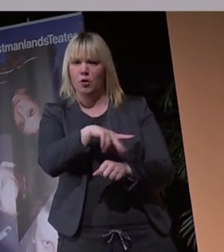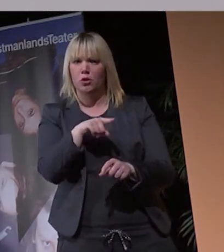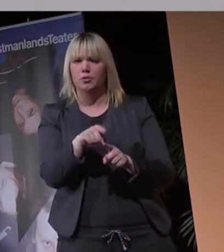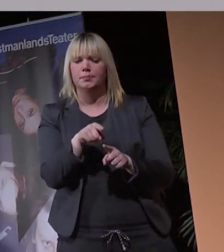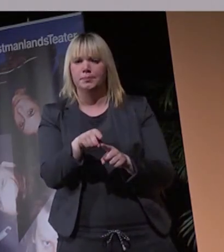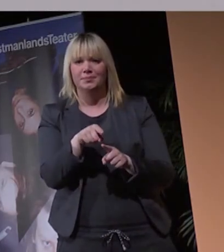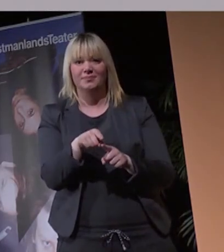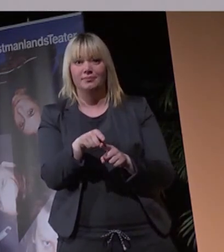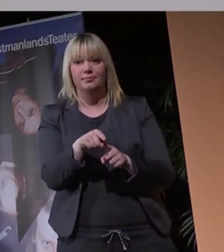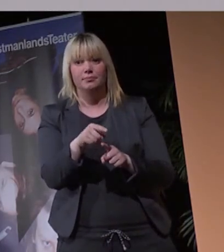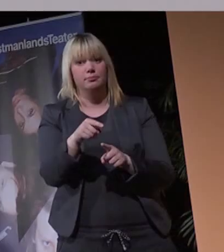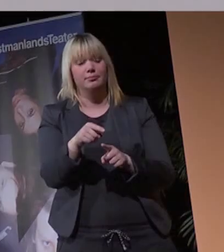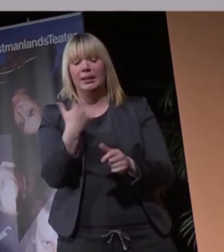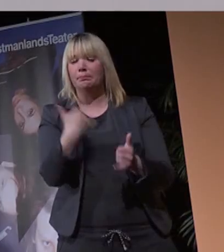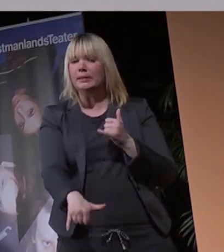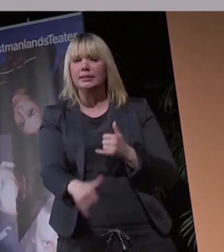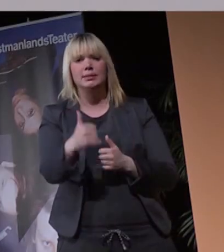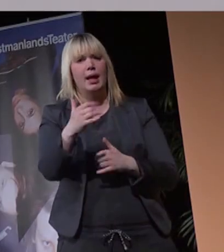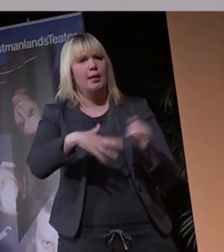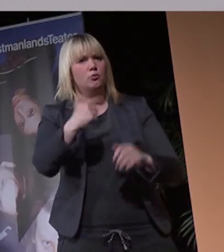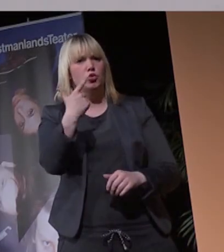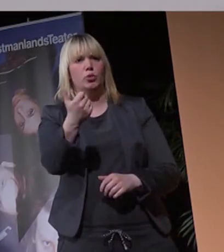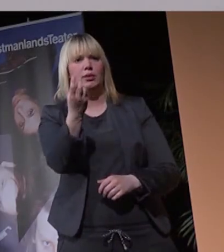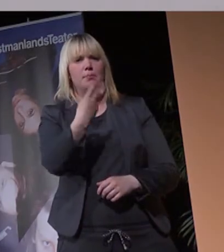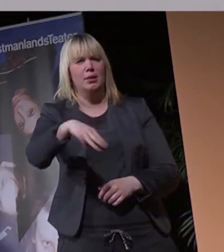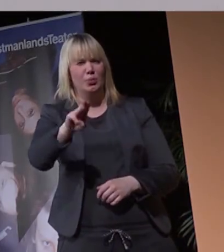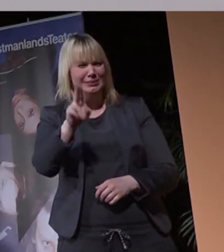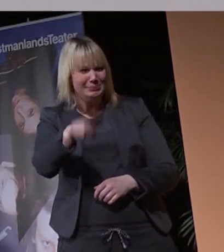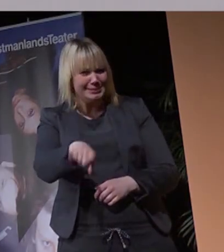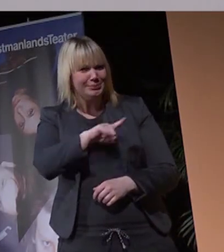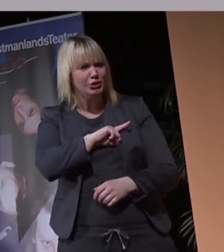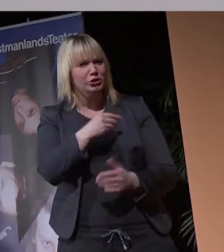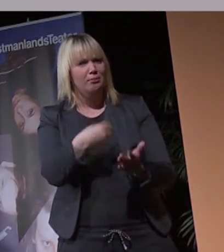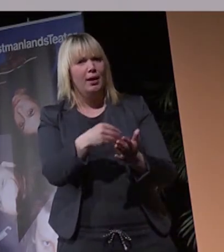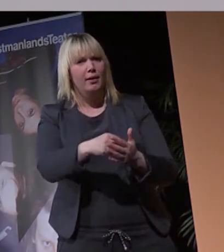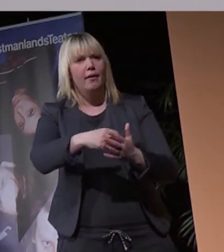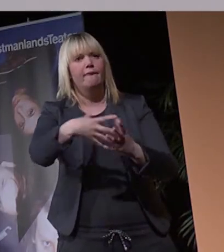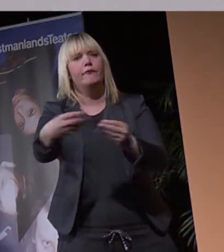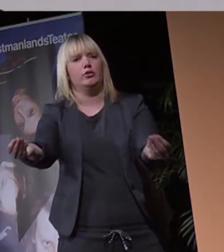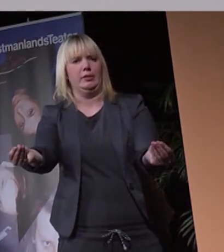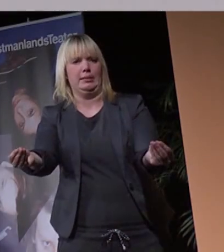jag tar min sista här. Finns det det? Och har vi mikrofon i så fall, Anna?